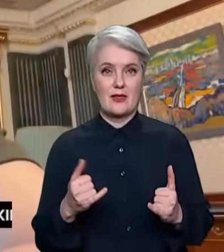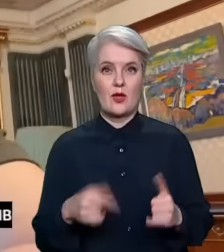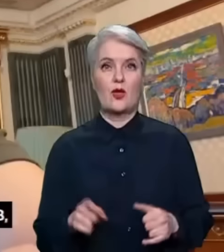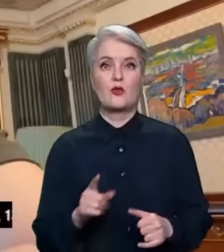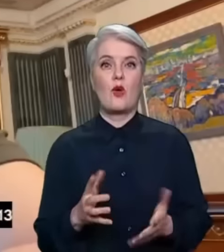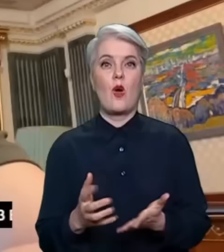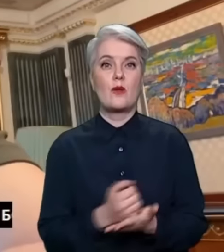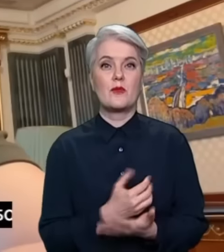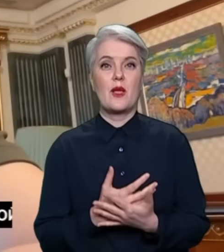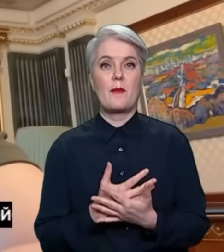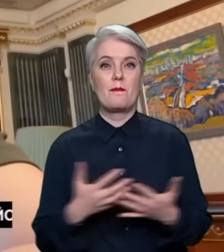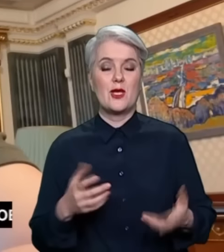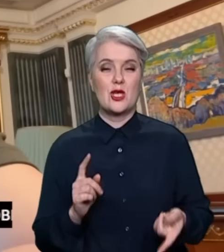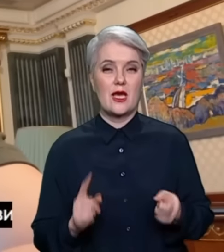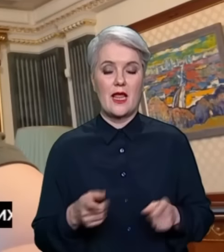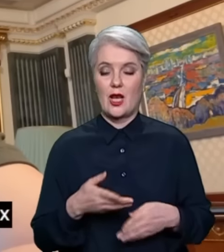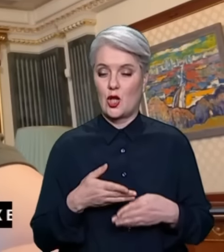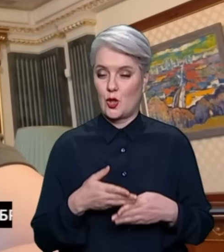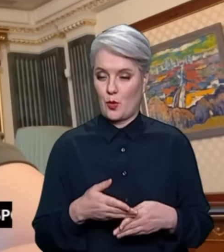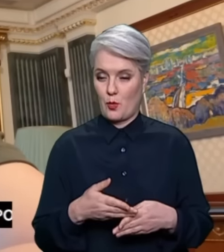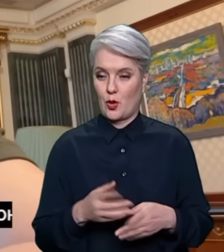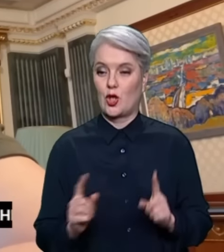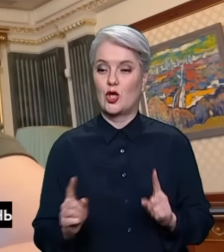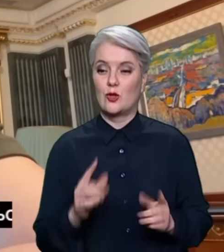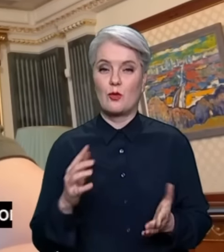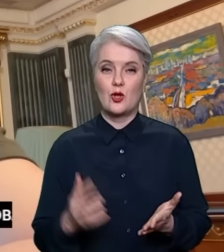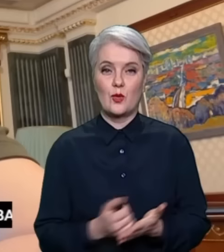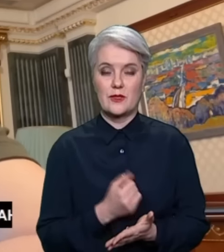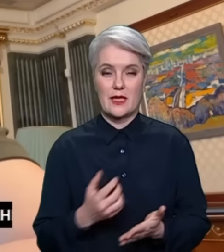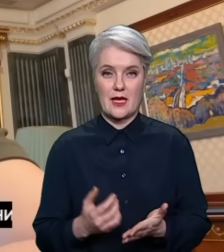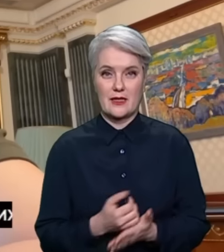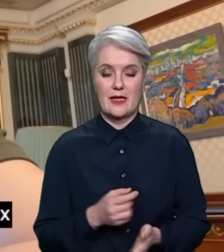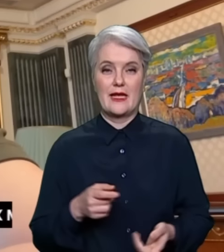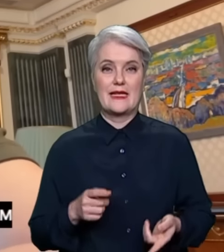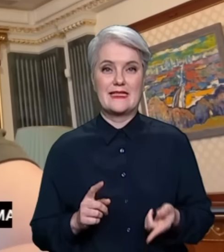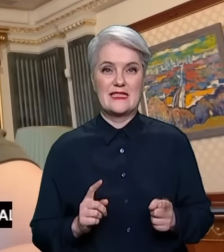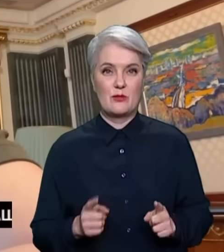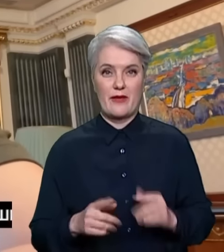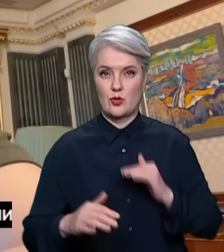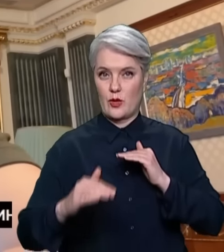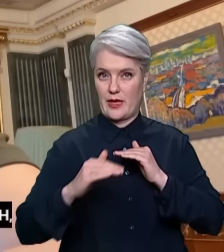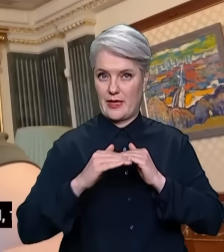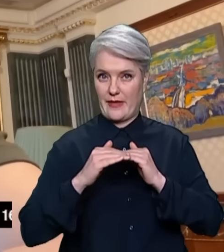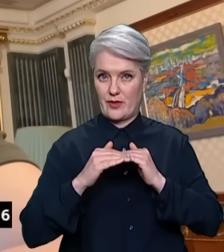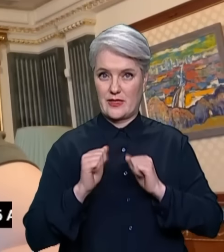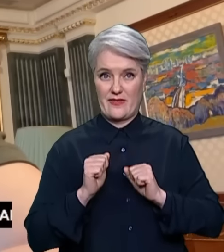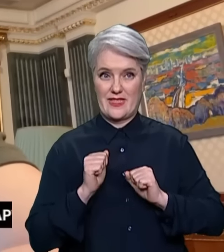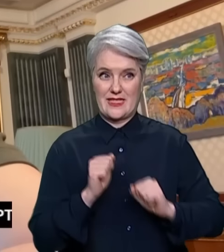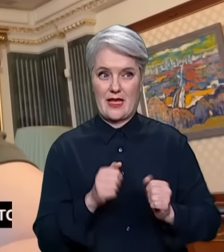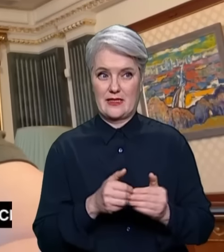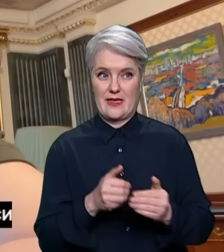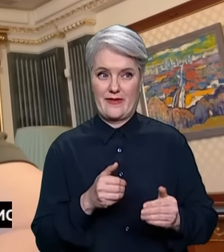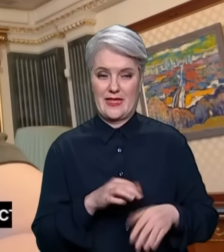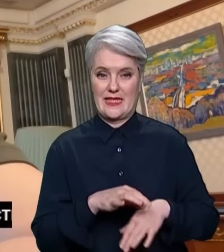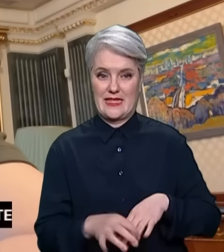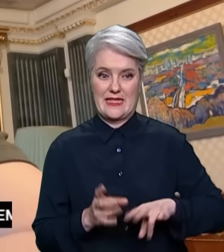отримати більше реальної допомоги, заради того, щоб досягти справжньої рівності у захисті від терору, коли